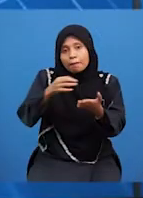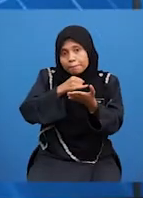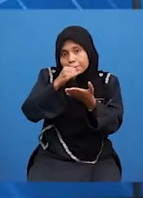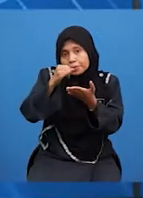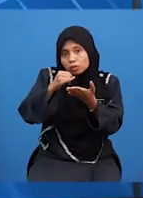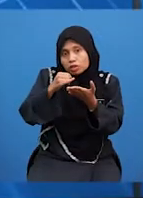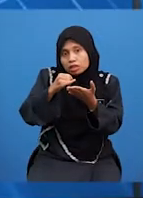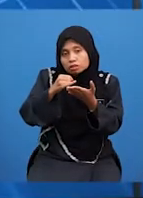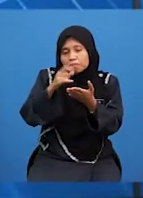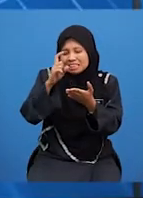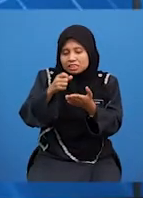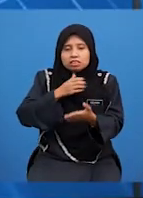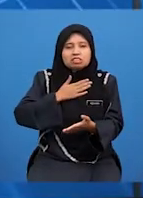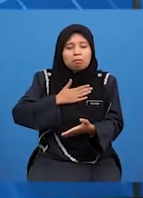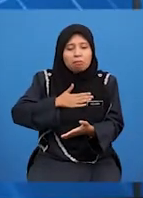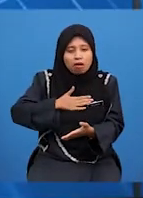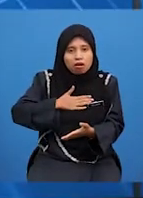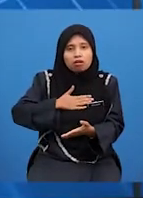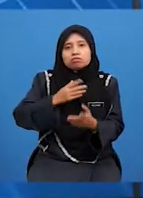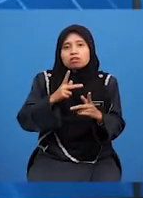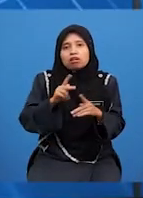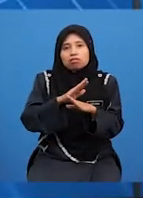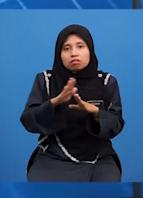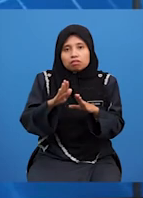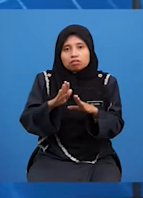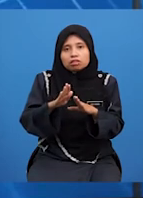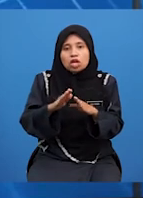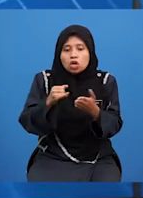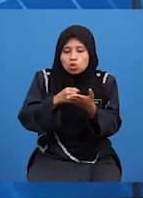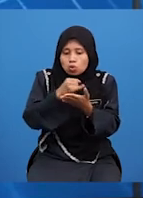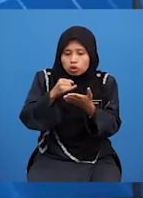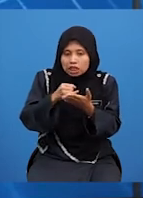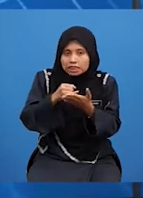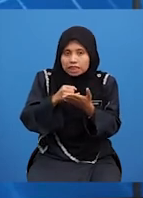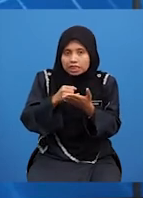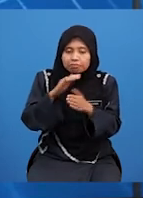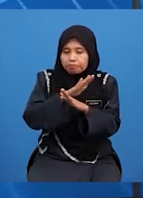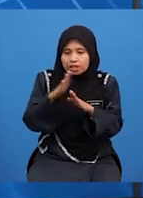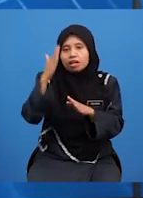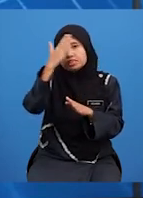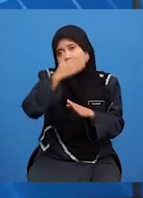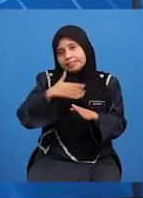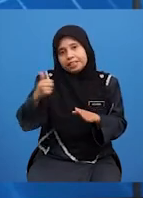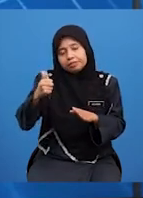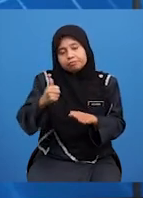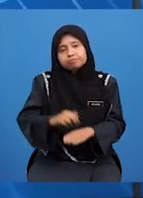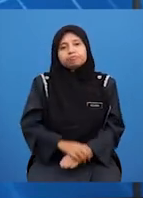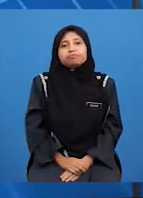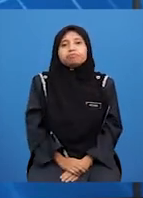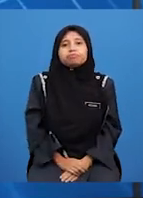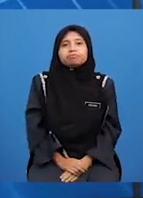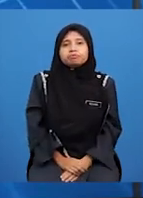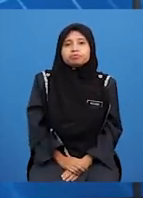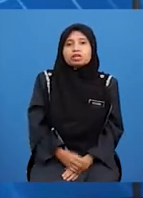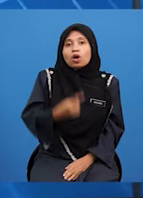Melukis memerlukan kesabaran yang tinggi, Cikgu Dons. Jikalau tidak, Cikgu Dons, lukisan yang terhasil tidak akan ada kualitinya, Cikgu Dons.